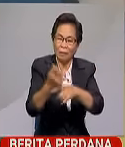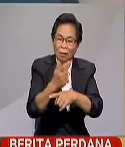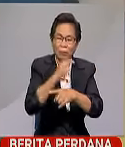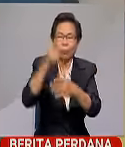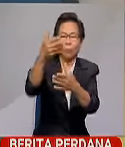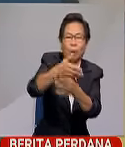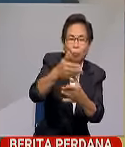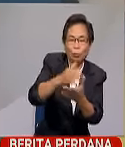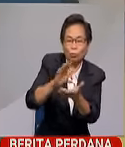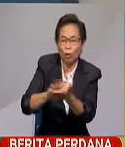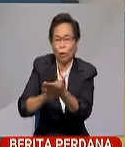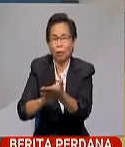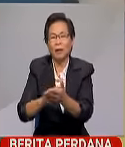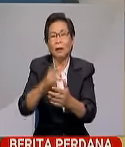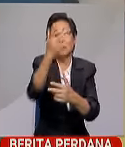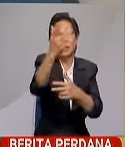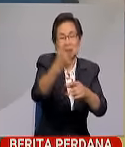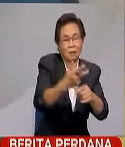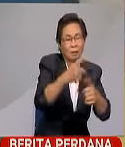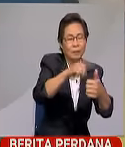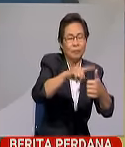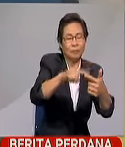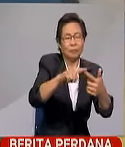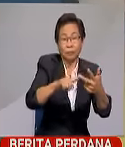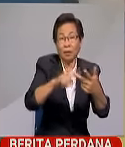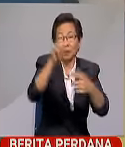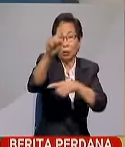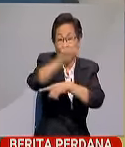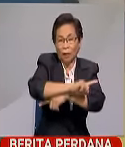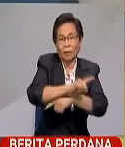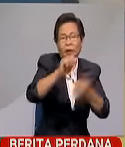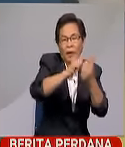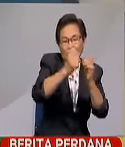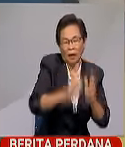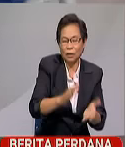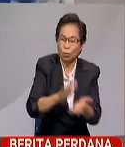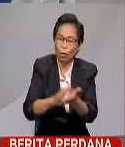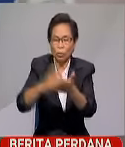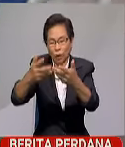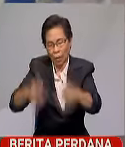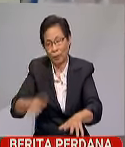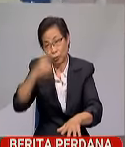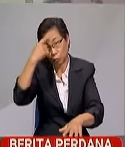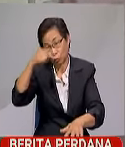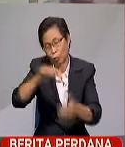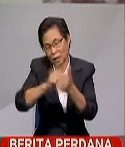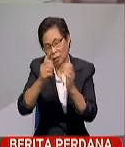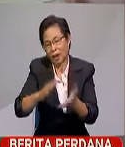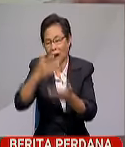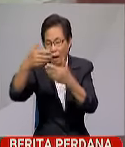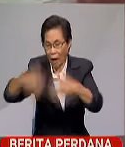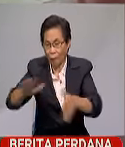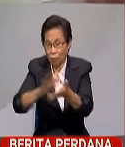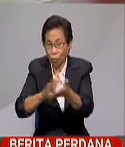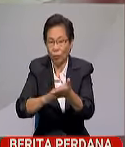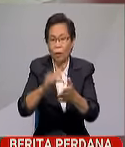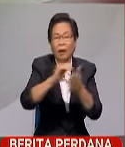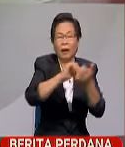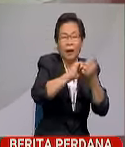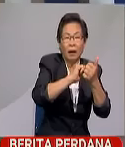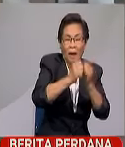gangguan untuk 3 sesi latihan satu hari lah untuk atlet-atlet yang dah habis sekolah. Marjan turut mengulas atlet